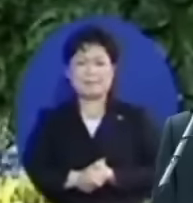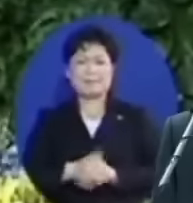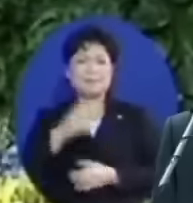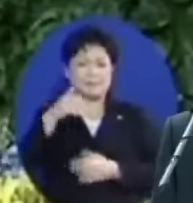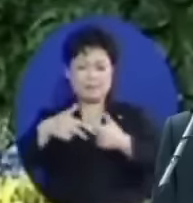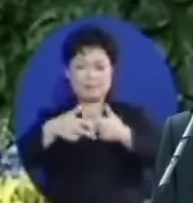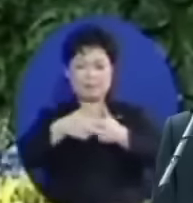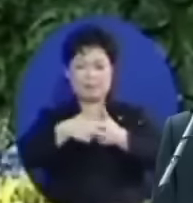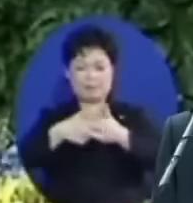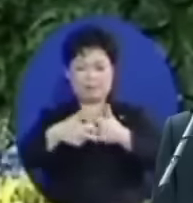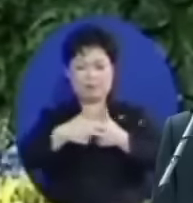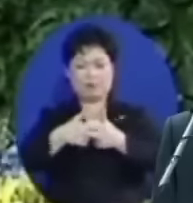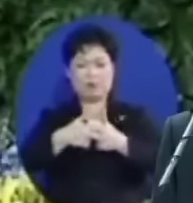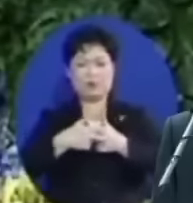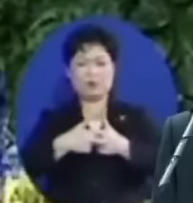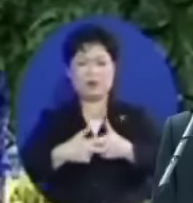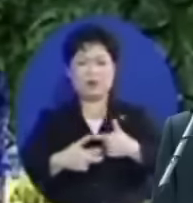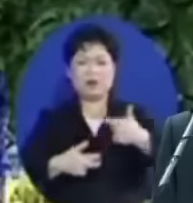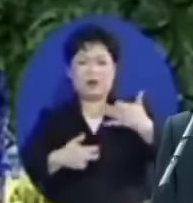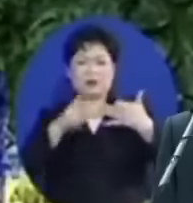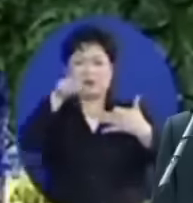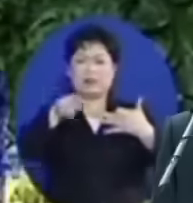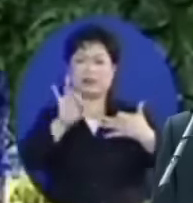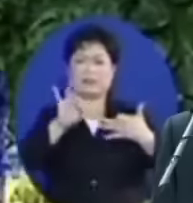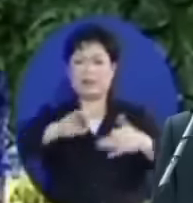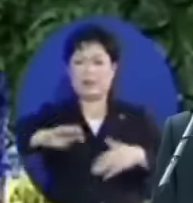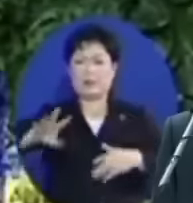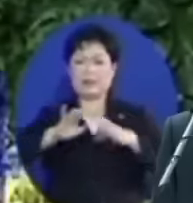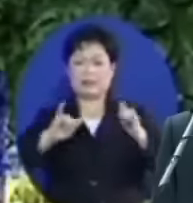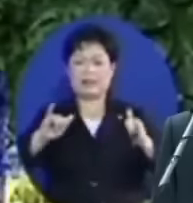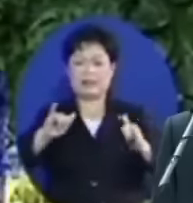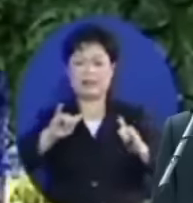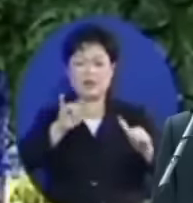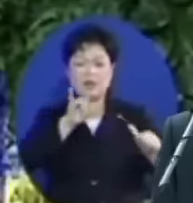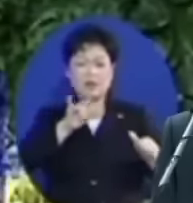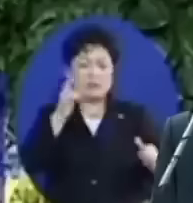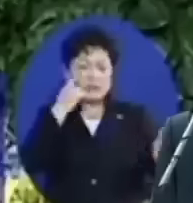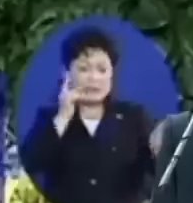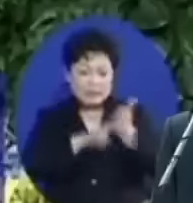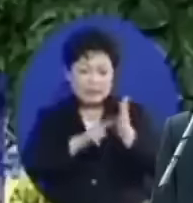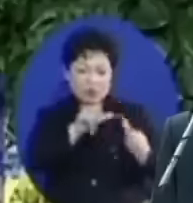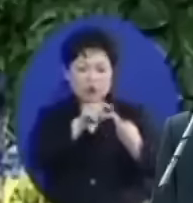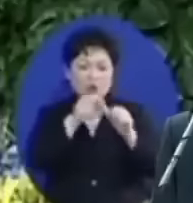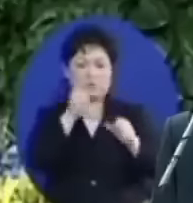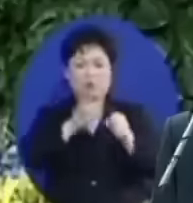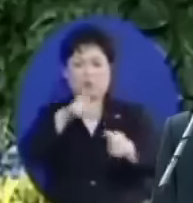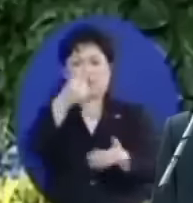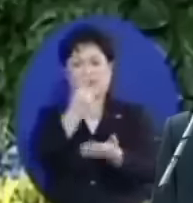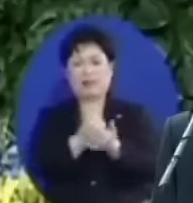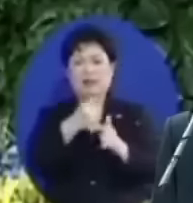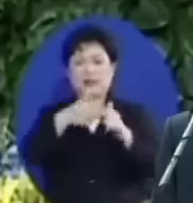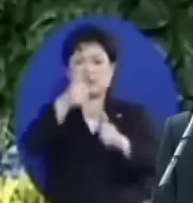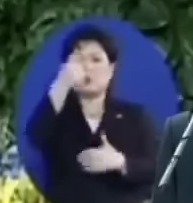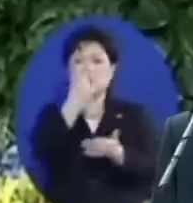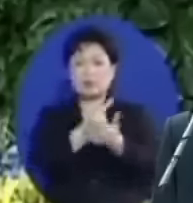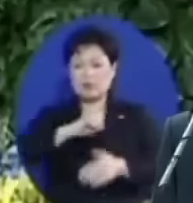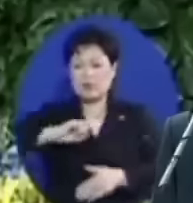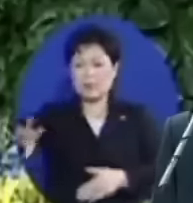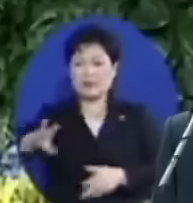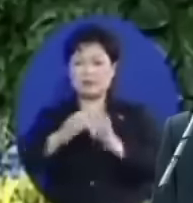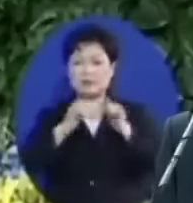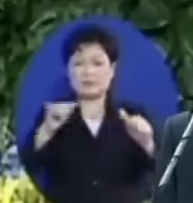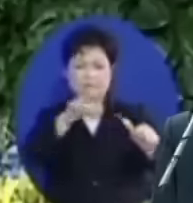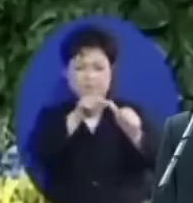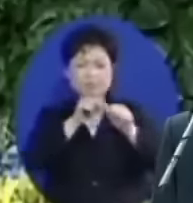누가복음 19장 10절에 인자가 온 것은 잃어버린 자를 찾아 구원하려 왔다고 말하는 것입니다. 예수님이 온 것은 잃어버린 자를